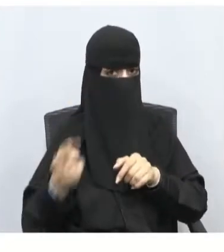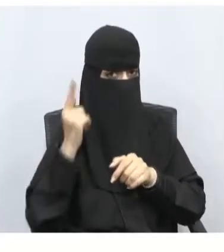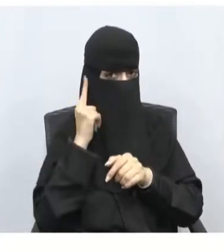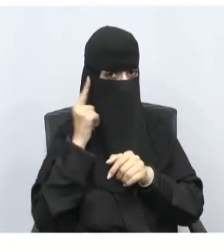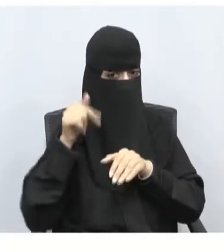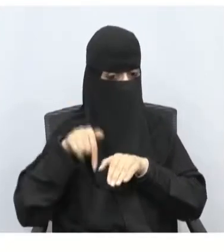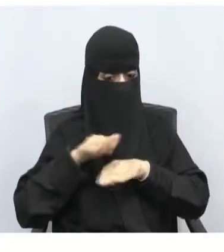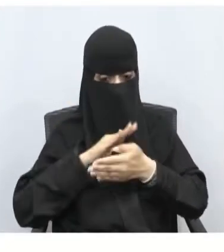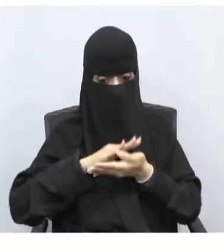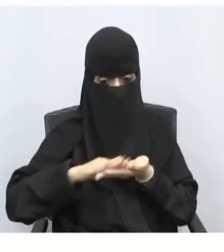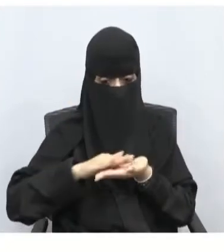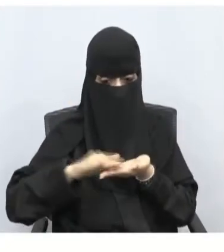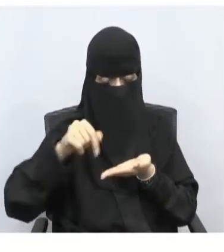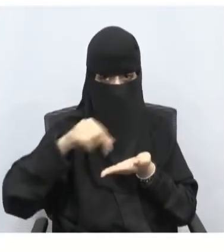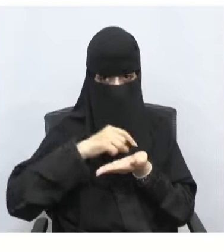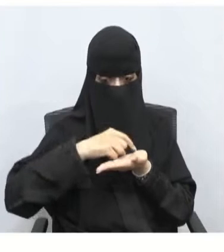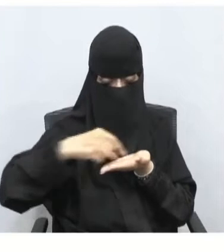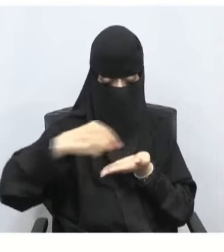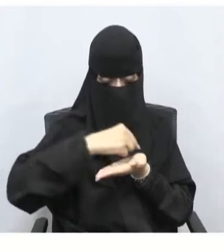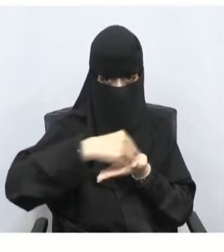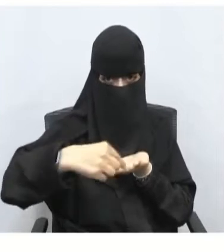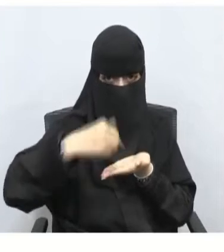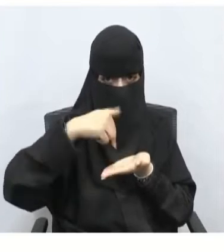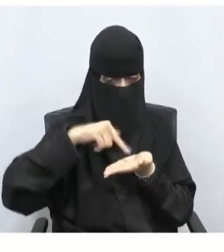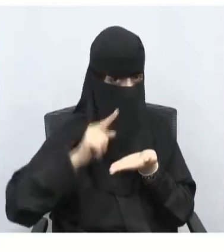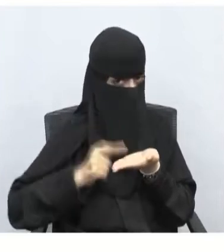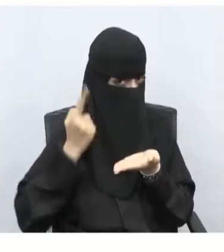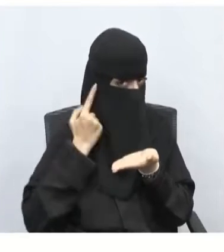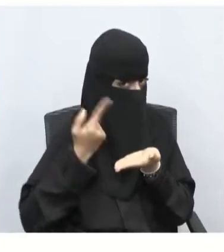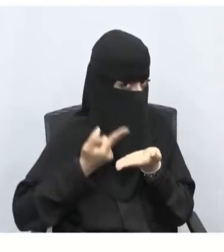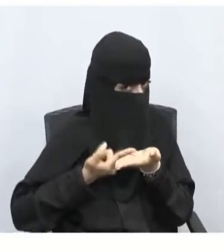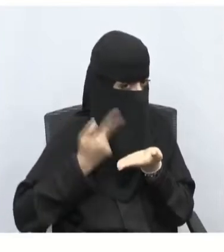وضع الآذان على سكة الحديد.